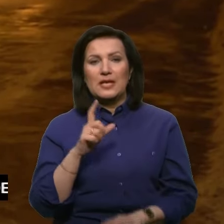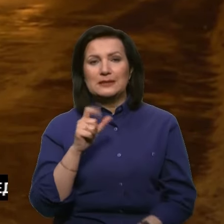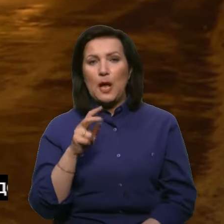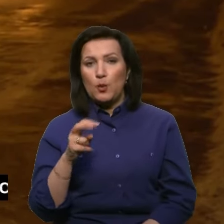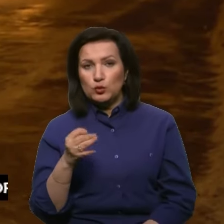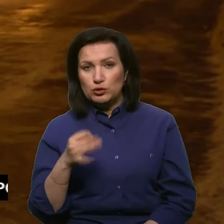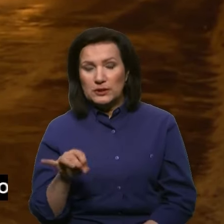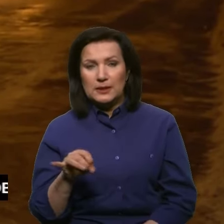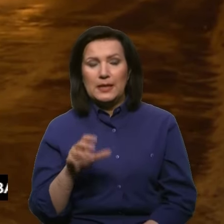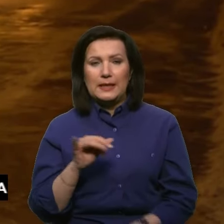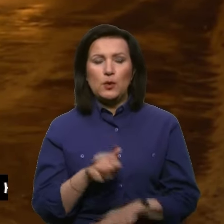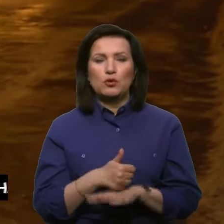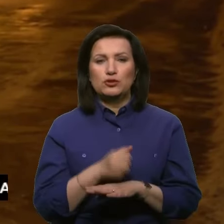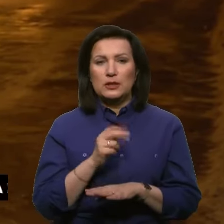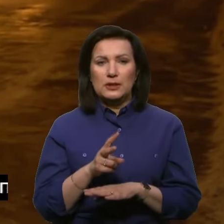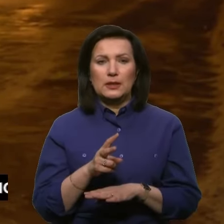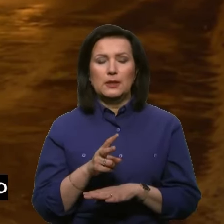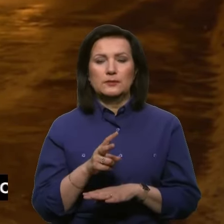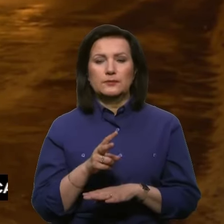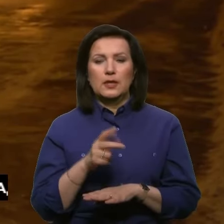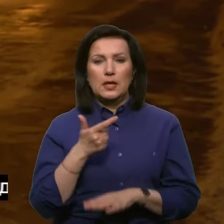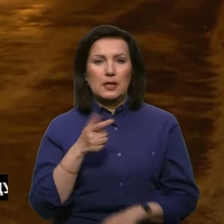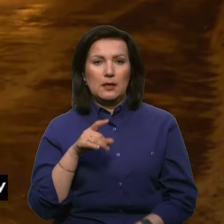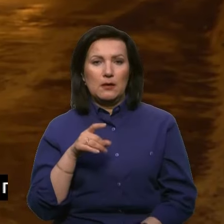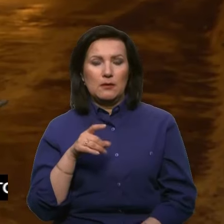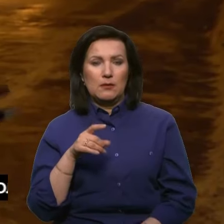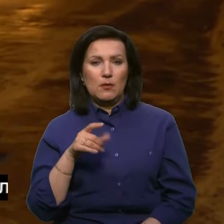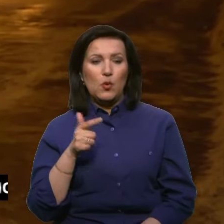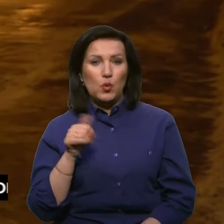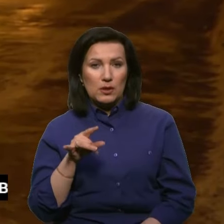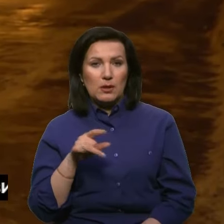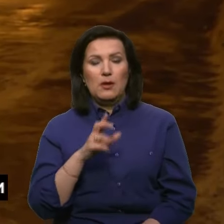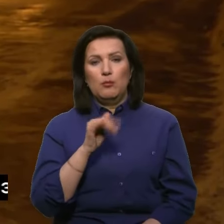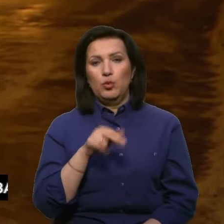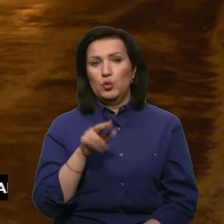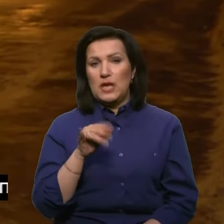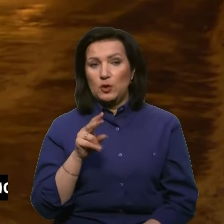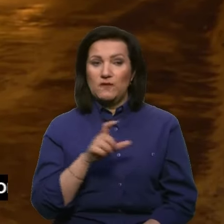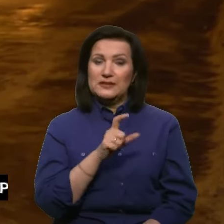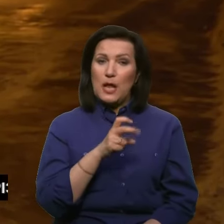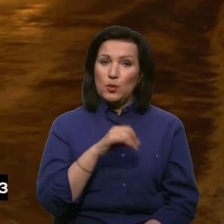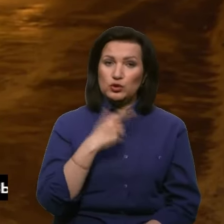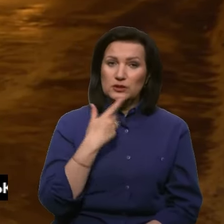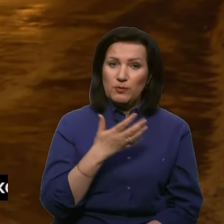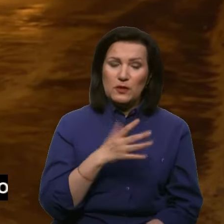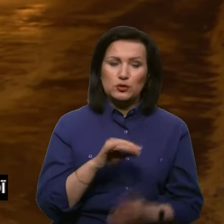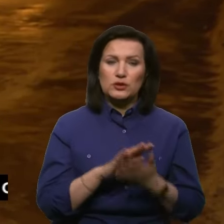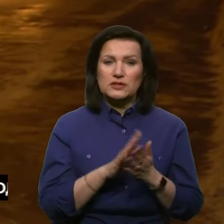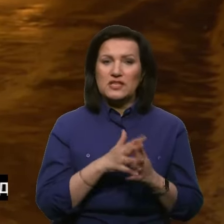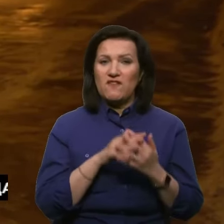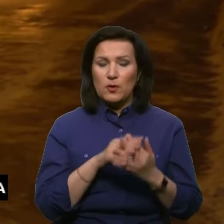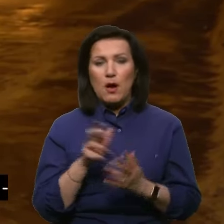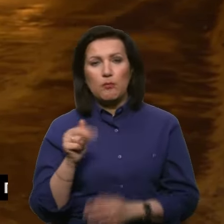Залужний та очільник ГУРМО Буданов. Пан Валерій Залужний доповідав саме щодо ситуації на фронті,